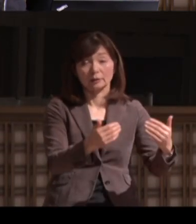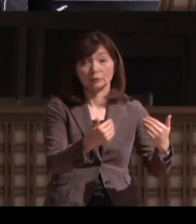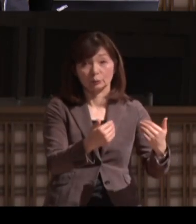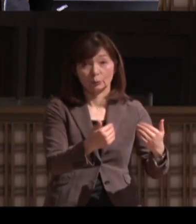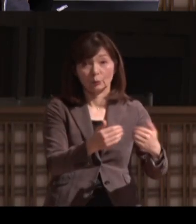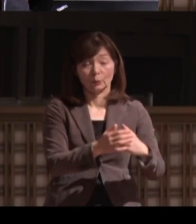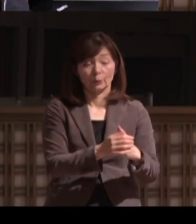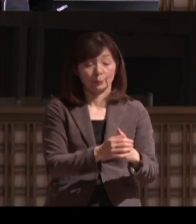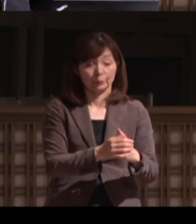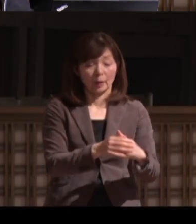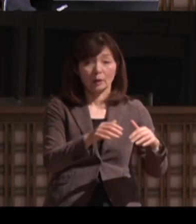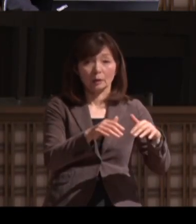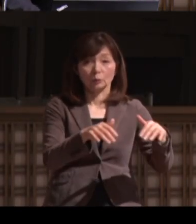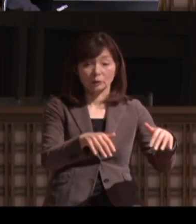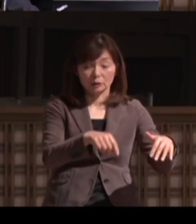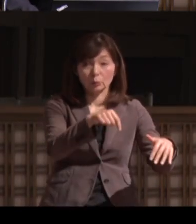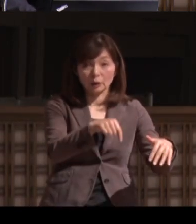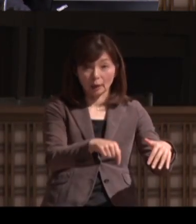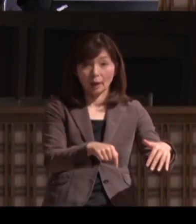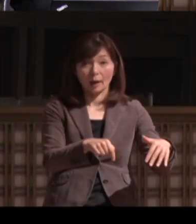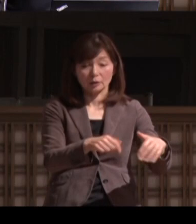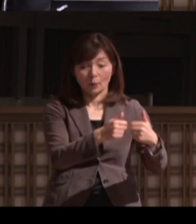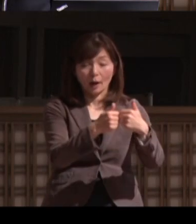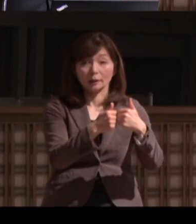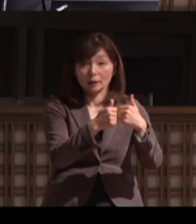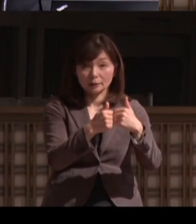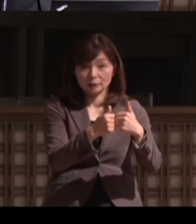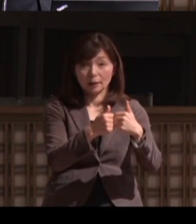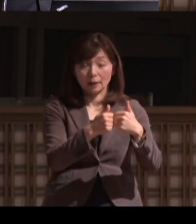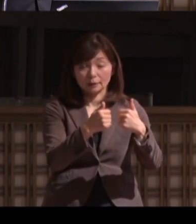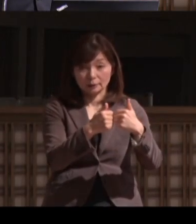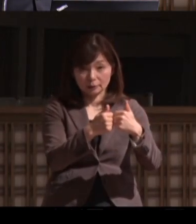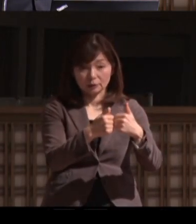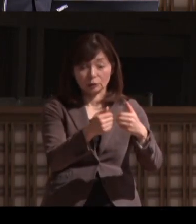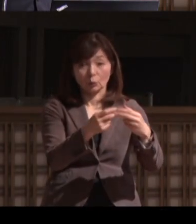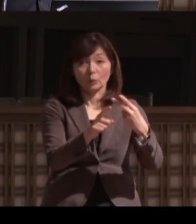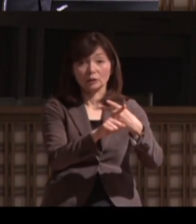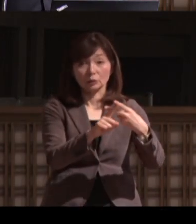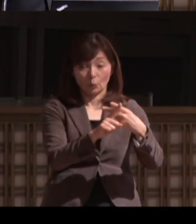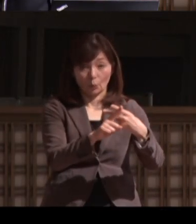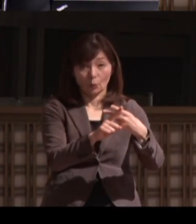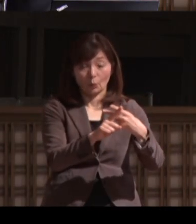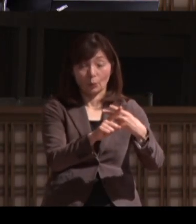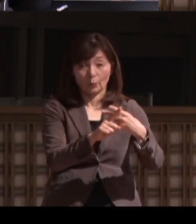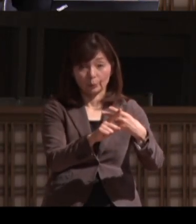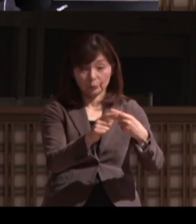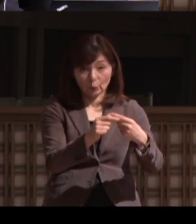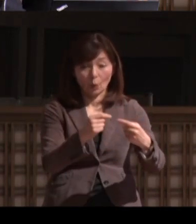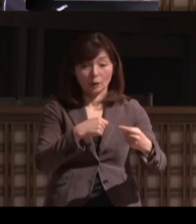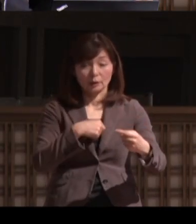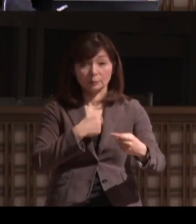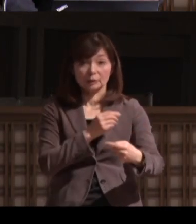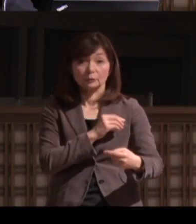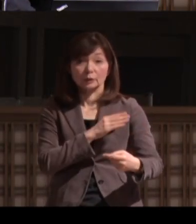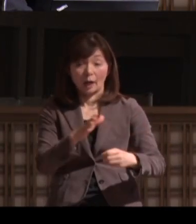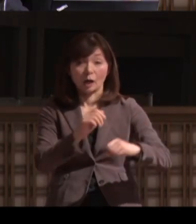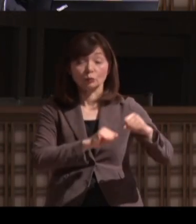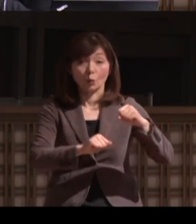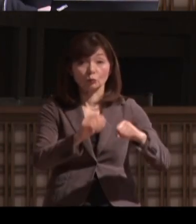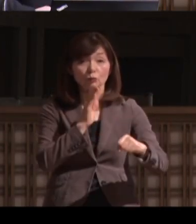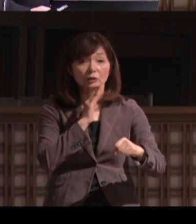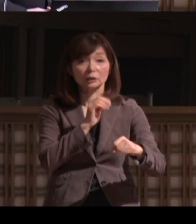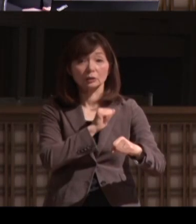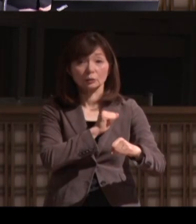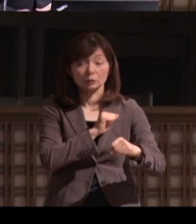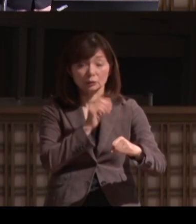組織には話し合いのこう協議機能とともに自らが動くという実行機能が備わってるということが